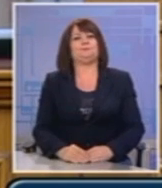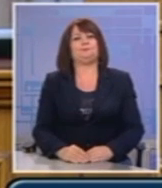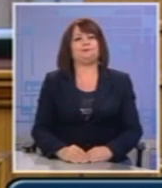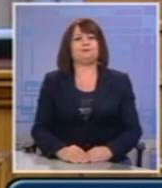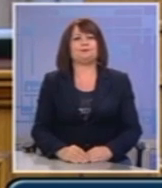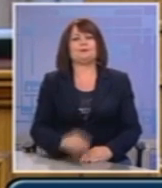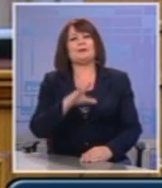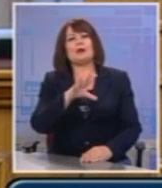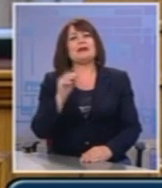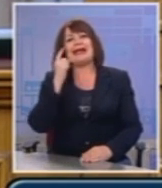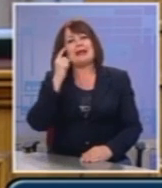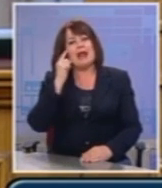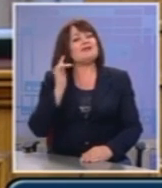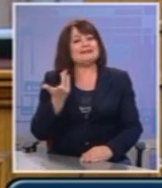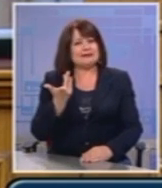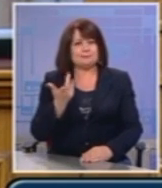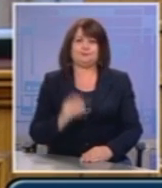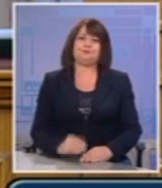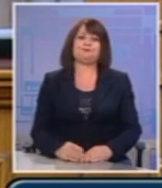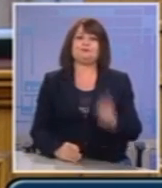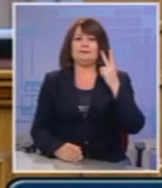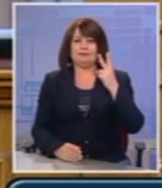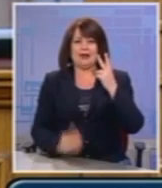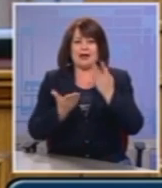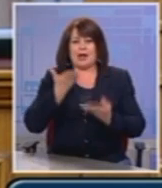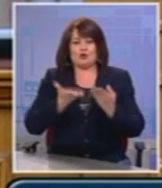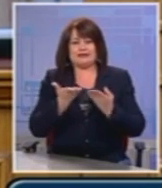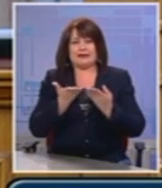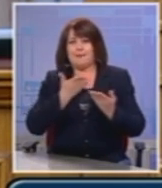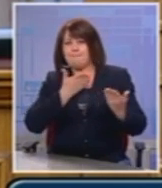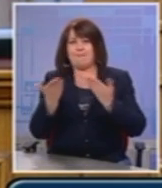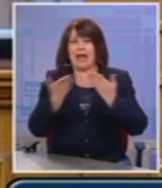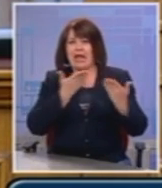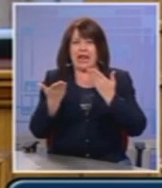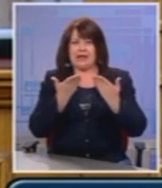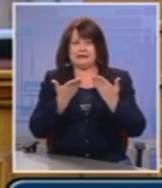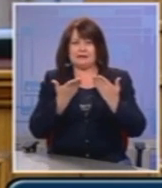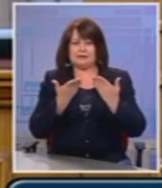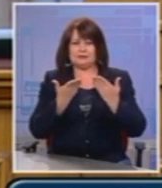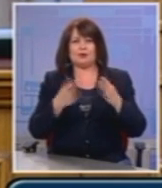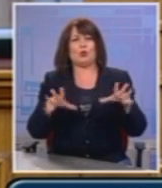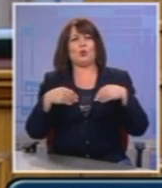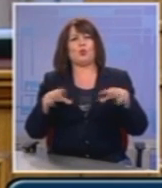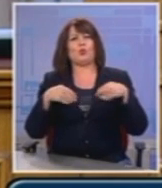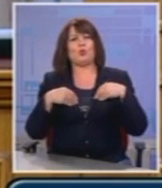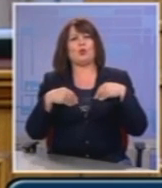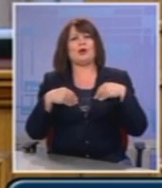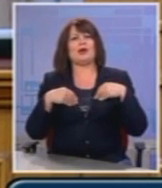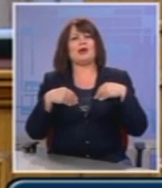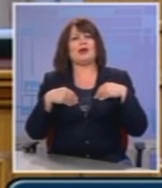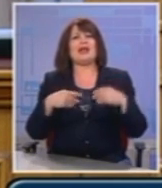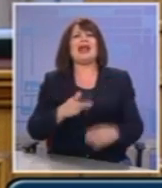κυρίως κατανοητό τούτο κάνανε δύο αναλογιστικές μελέτες και τις παραδοχές τις επέβαλλε ο κύριος